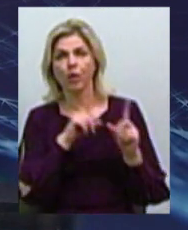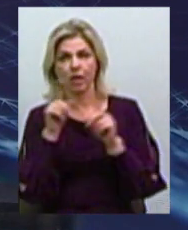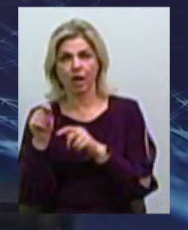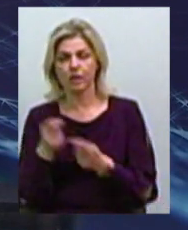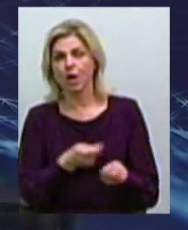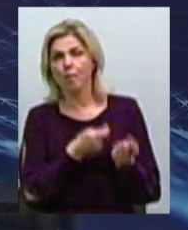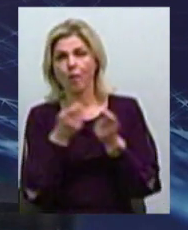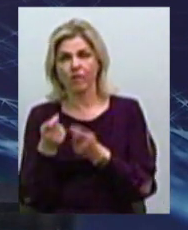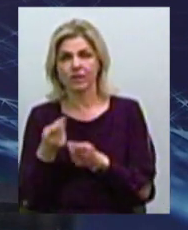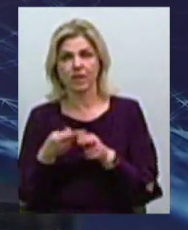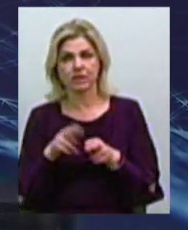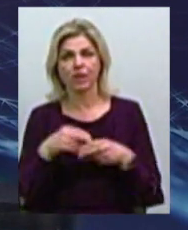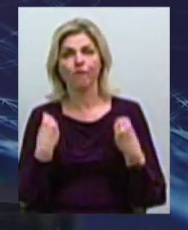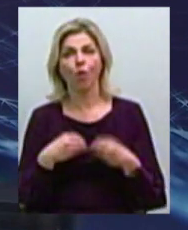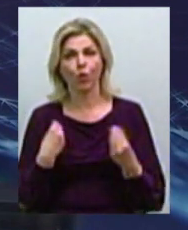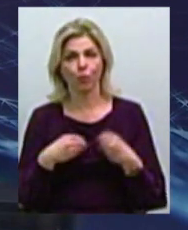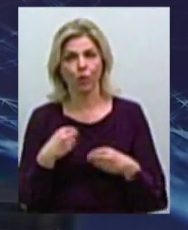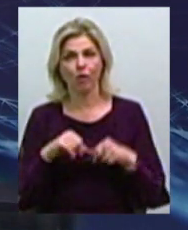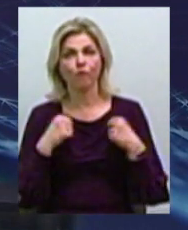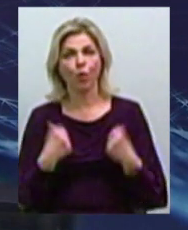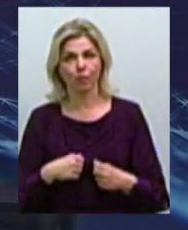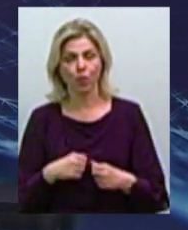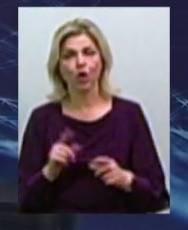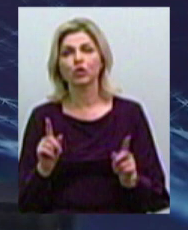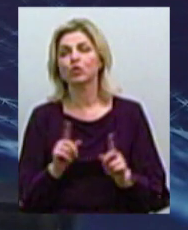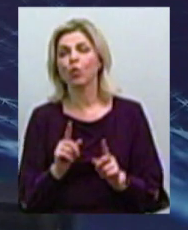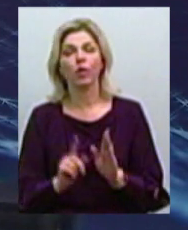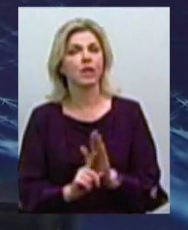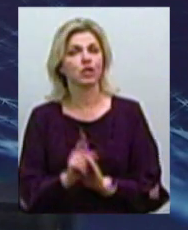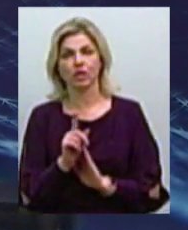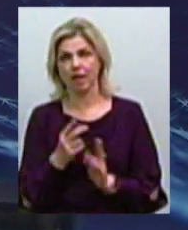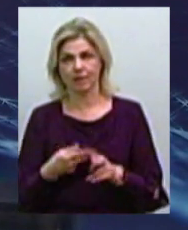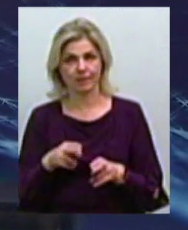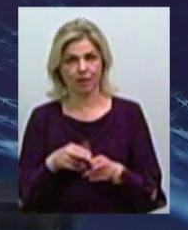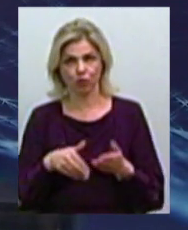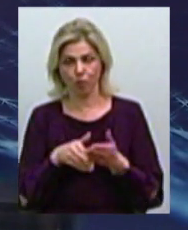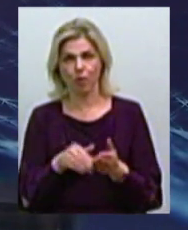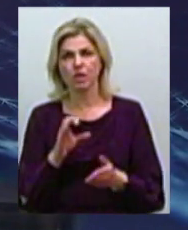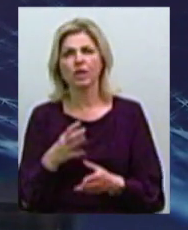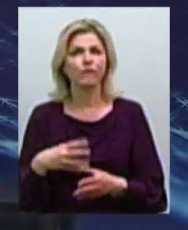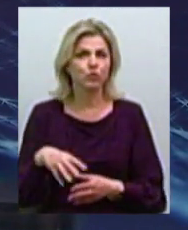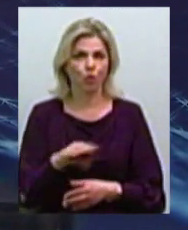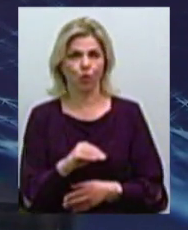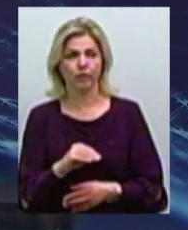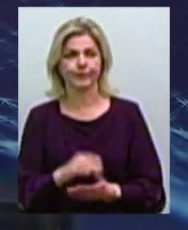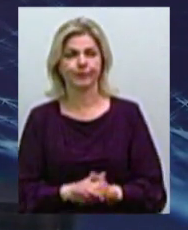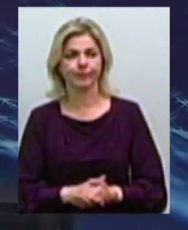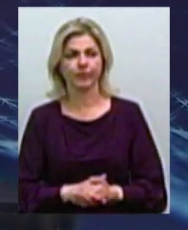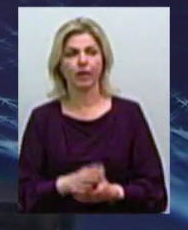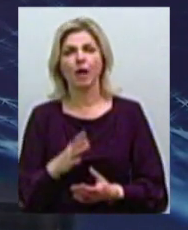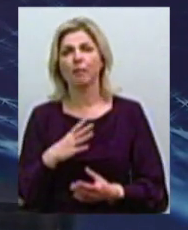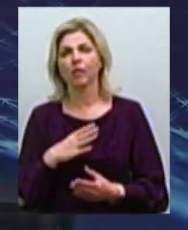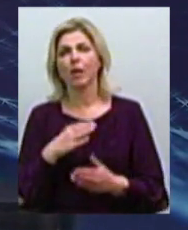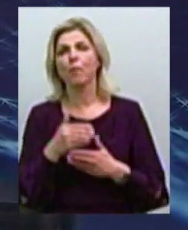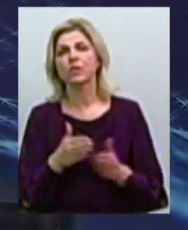цю форму серед іншого. Ну, це просто, якщо говорити, з чого тоді починалася ця допомога? З усього. Були посилки